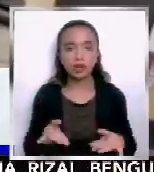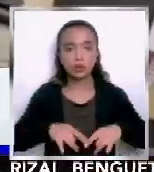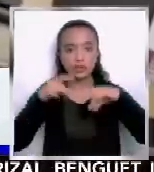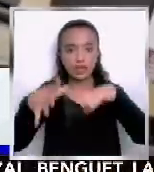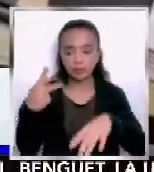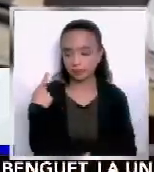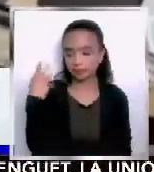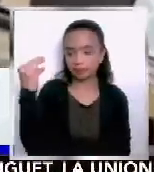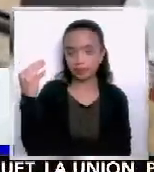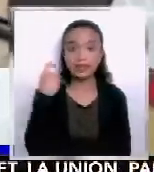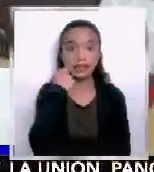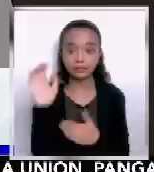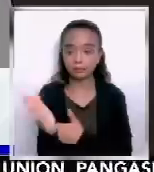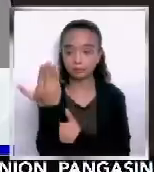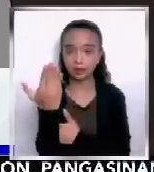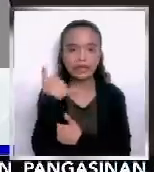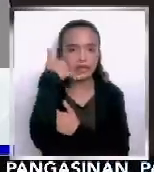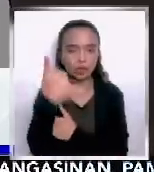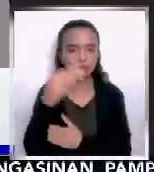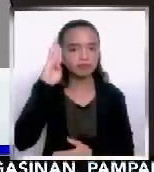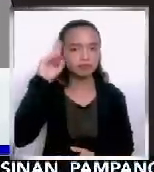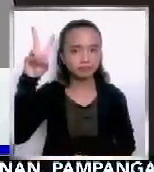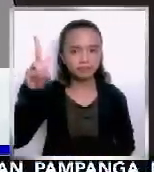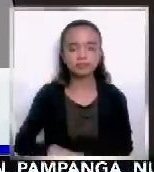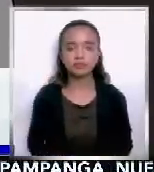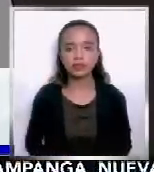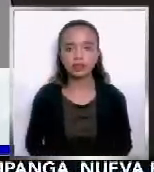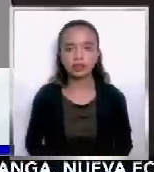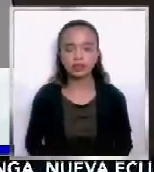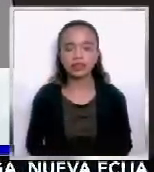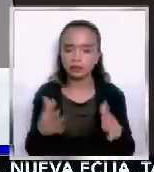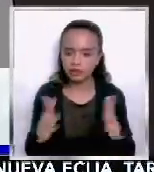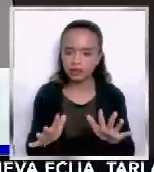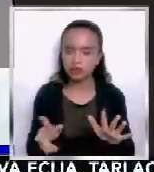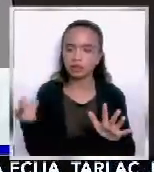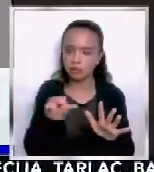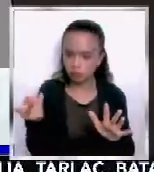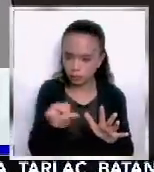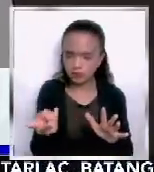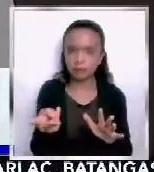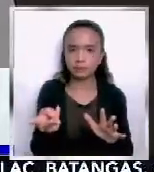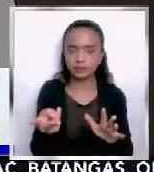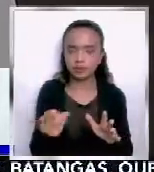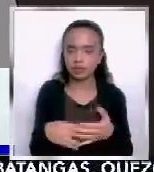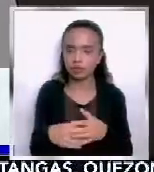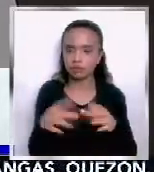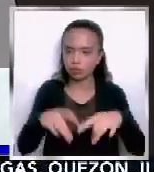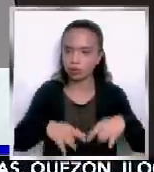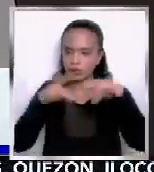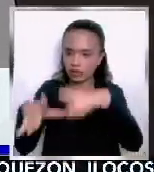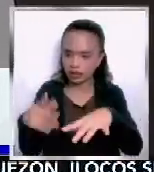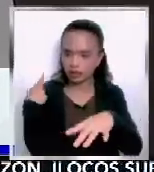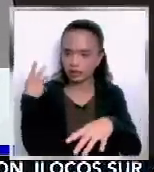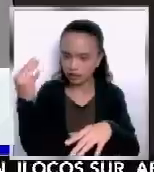Scott Morrison si Marcos. Nakapag-usap na rin ang pinuno ng bansang Australia, His